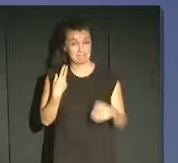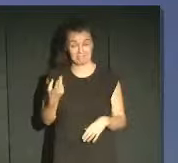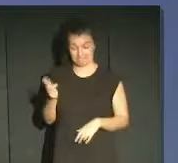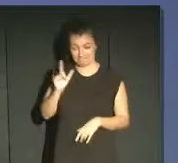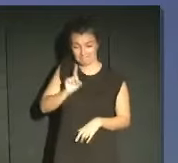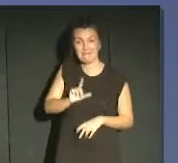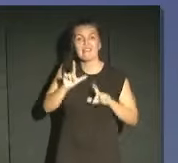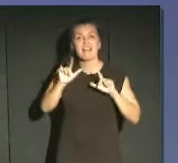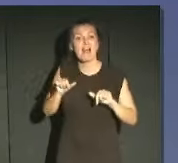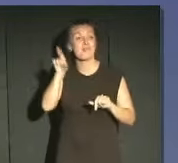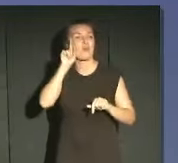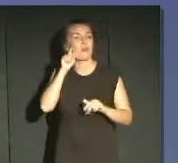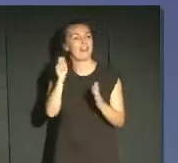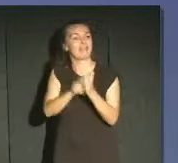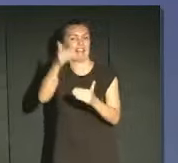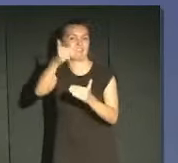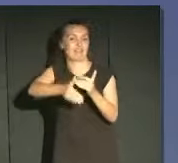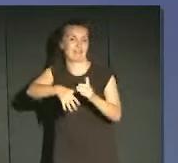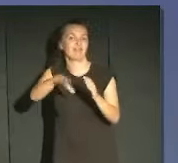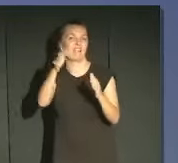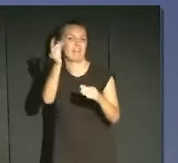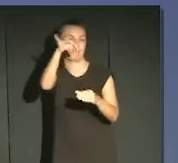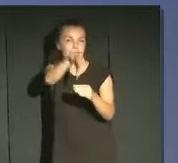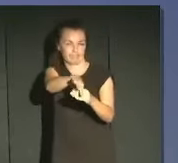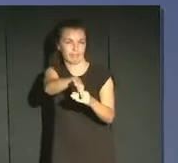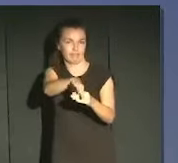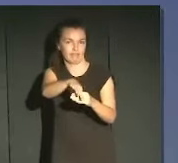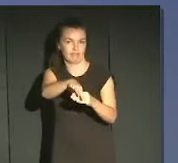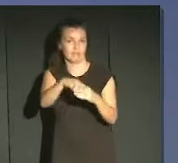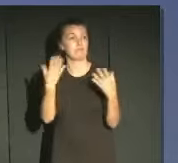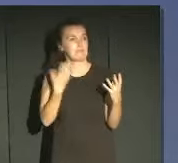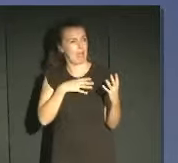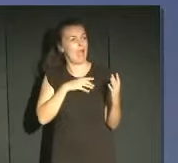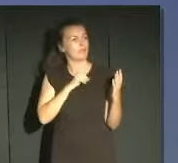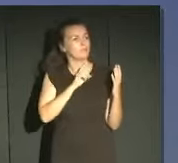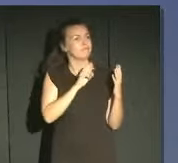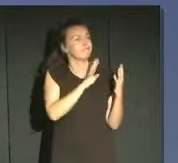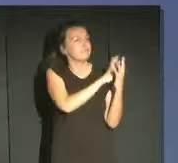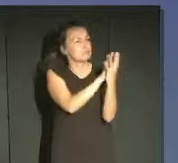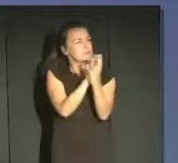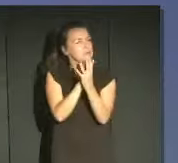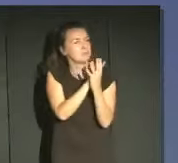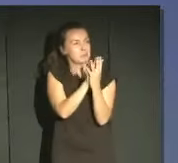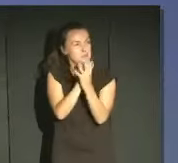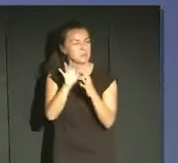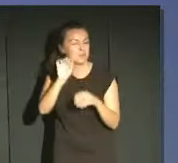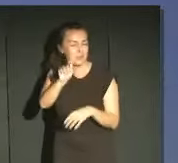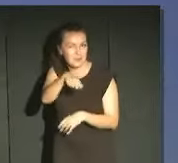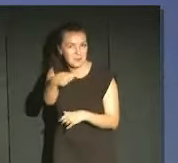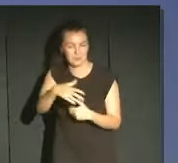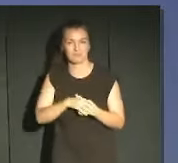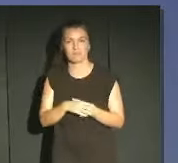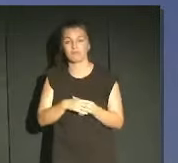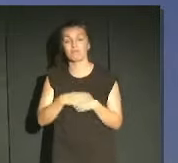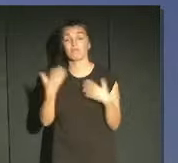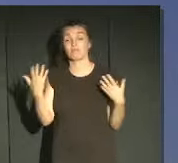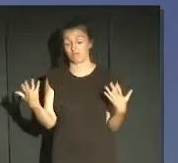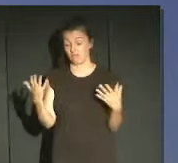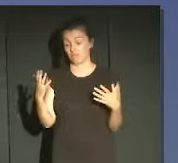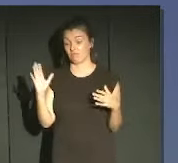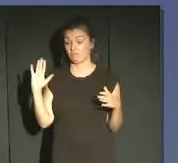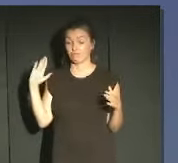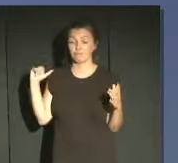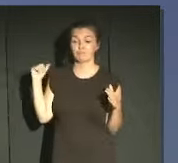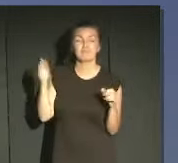notamment il y a une échéance électorale en plus d'apprendre des rencontres que nous faisons avec les uns et les autres à la suite de plusieurs déplacements qui ont été